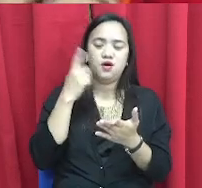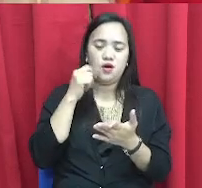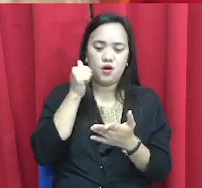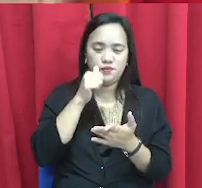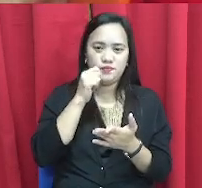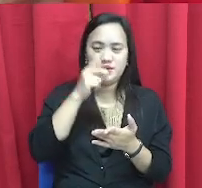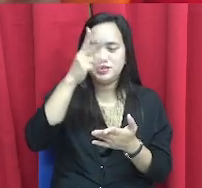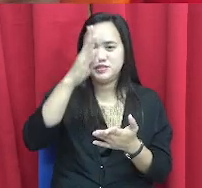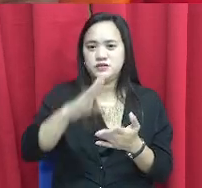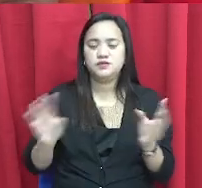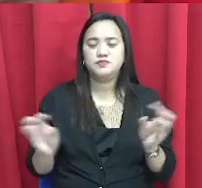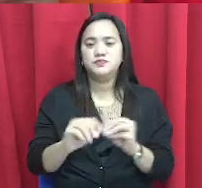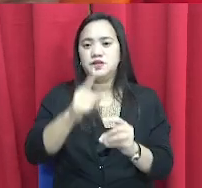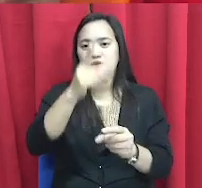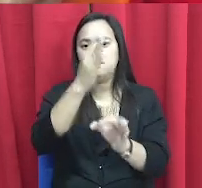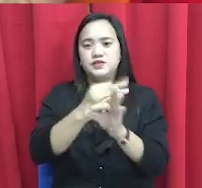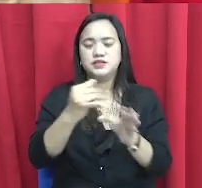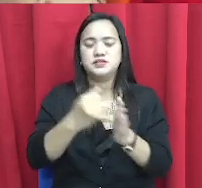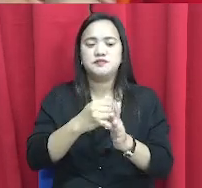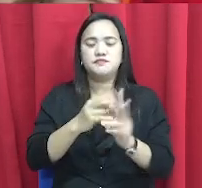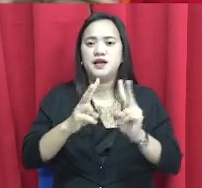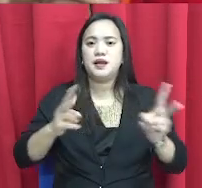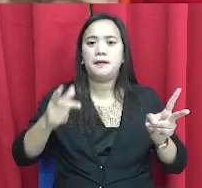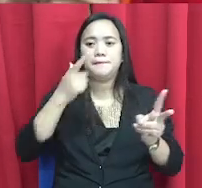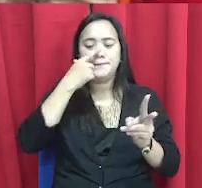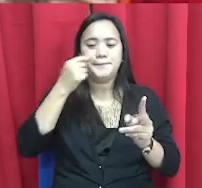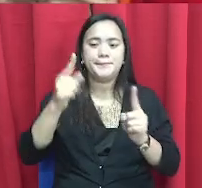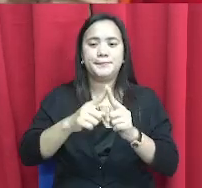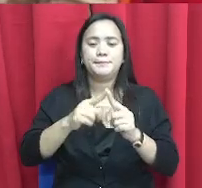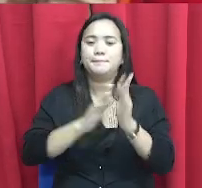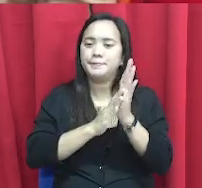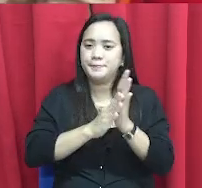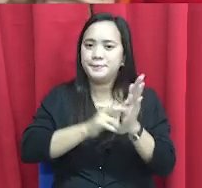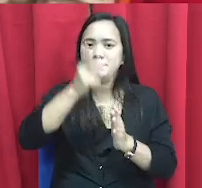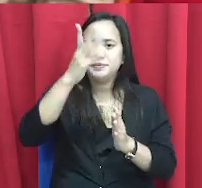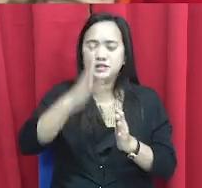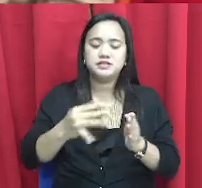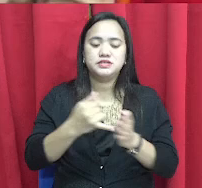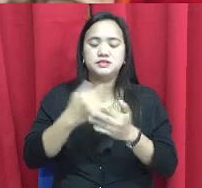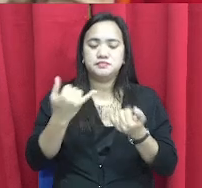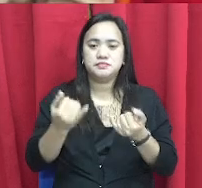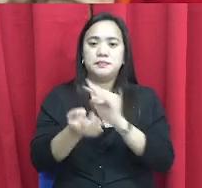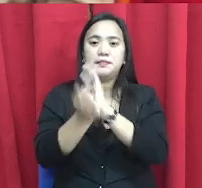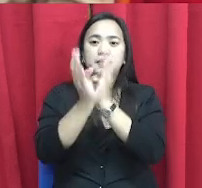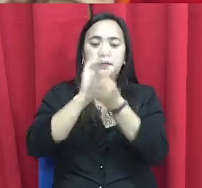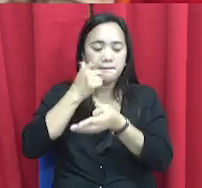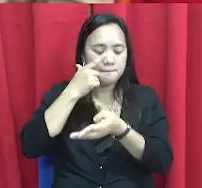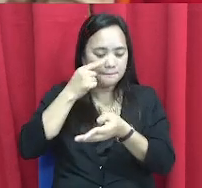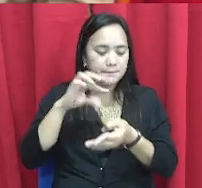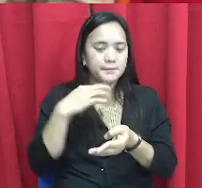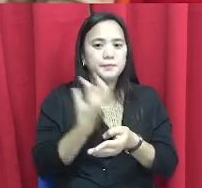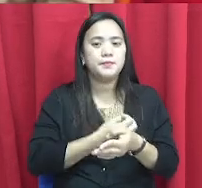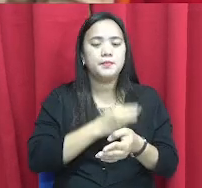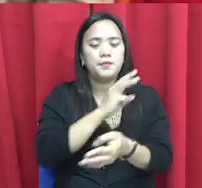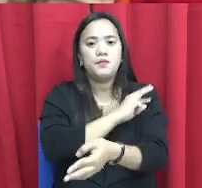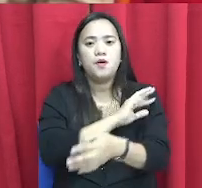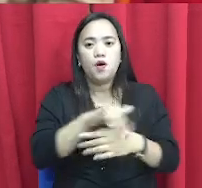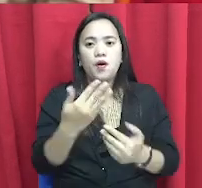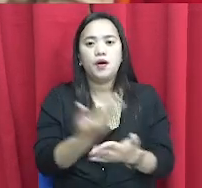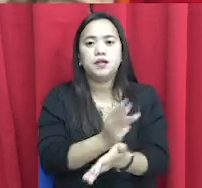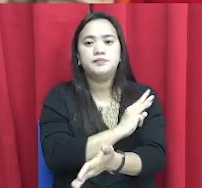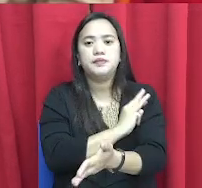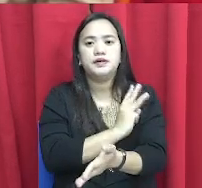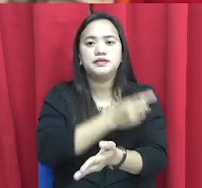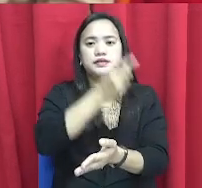kapatid without Faith It is impossible to Please God It is impossible to please our Almighty God mga kapatid